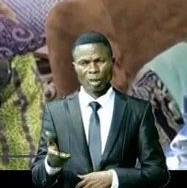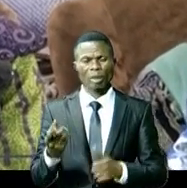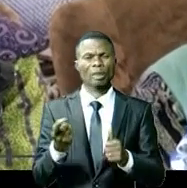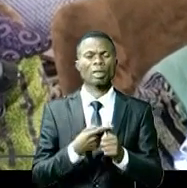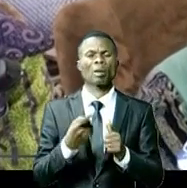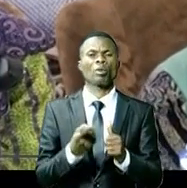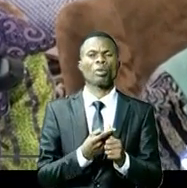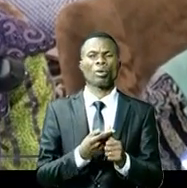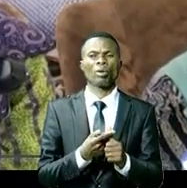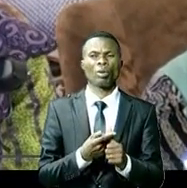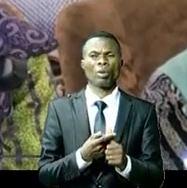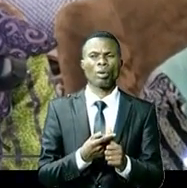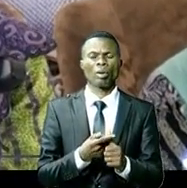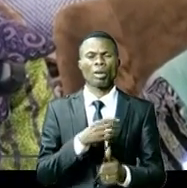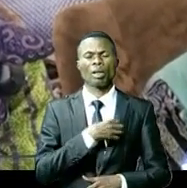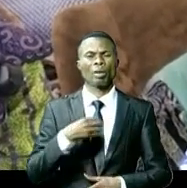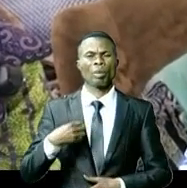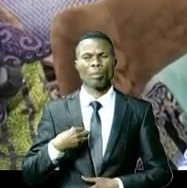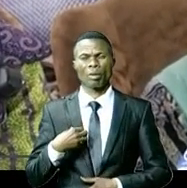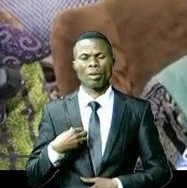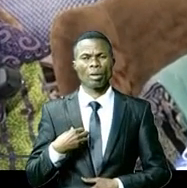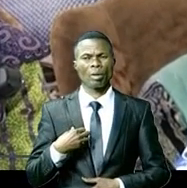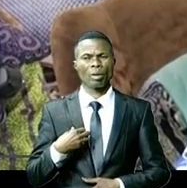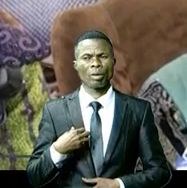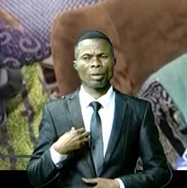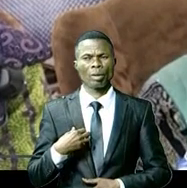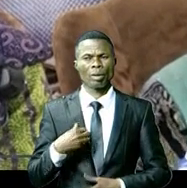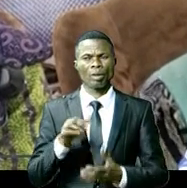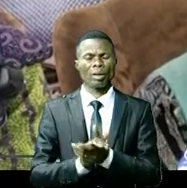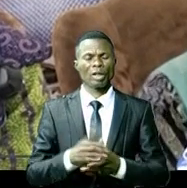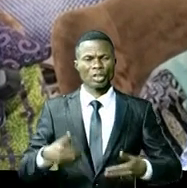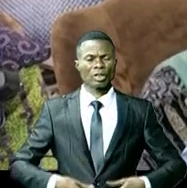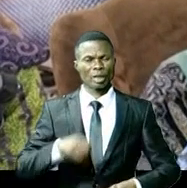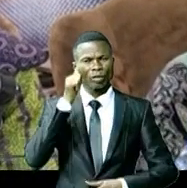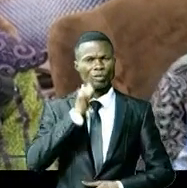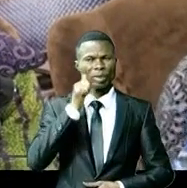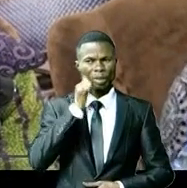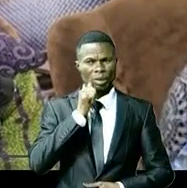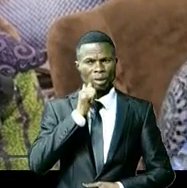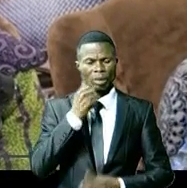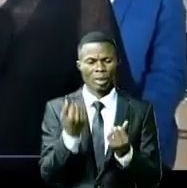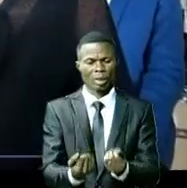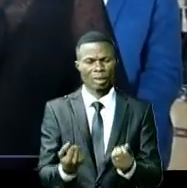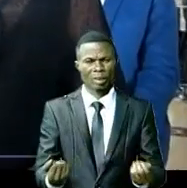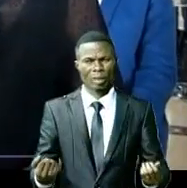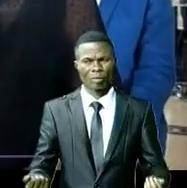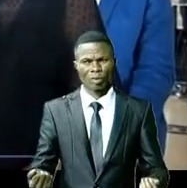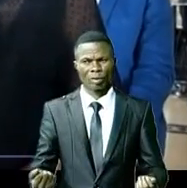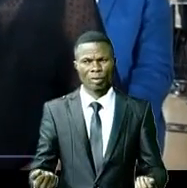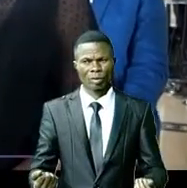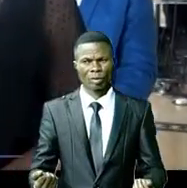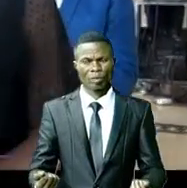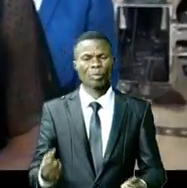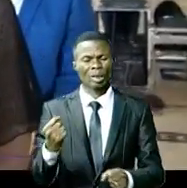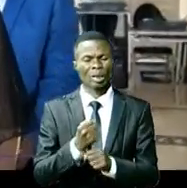notamment les femmes, les filles, les enfants. Il est un